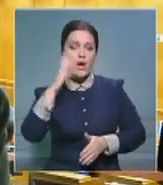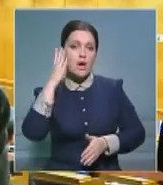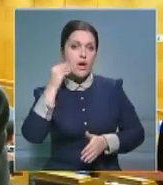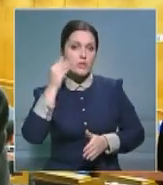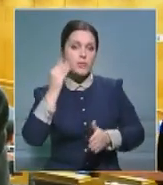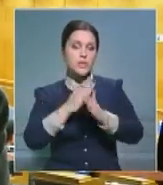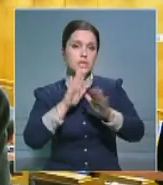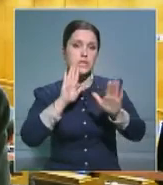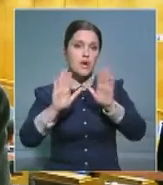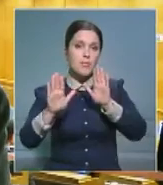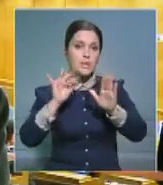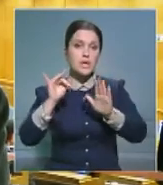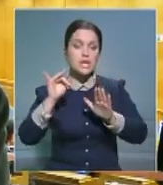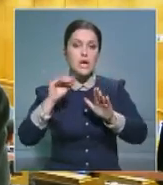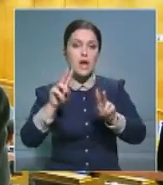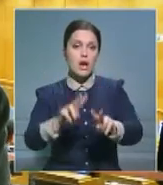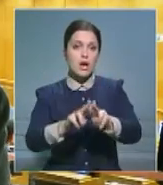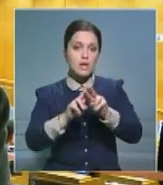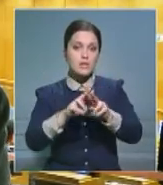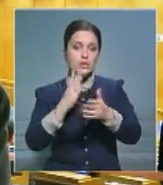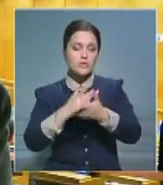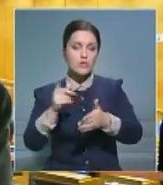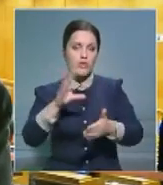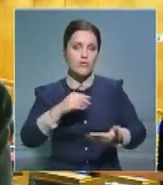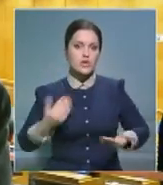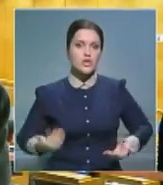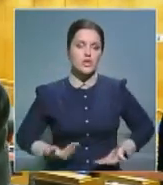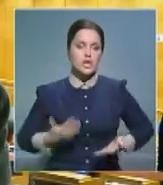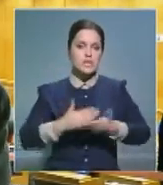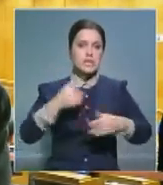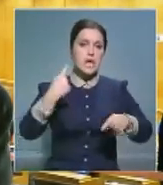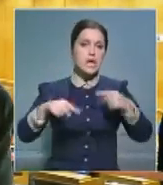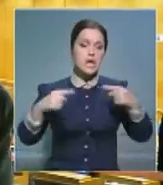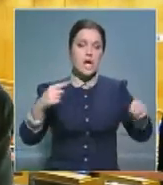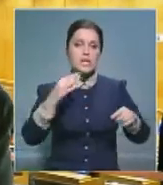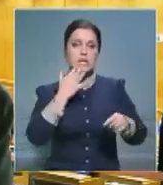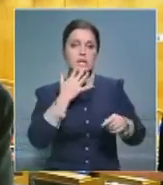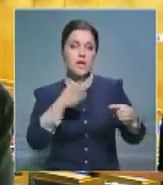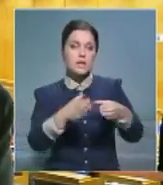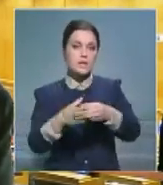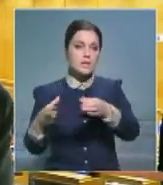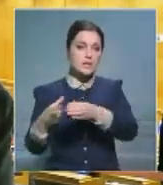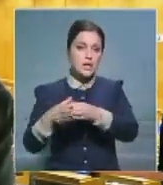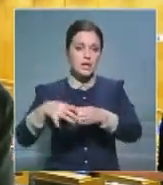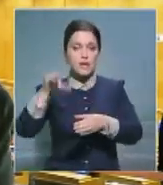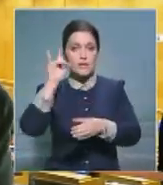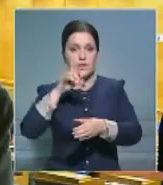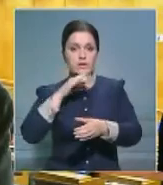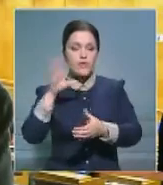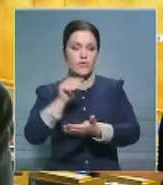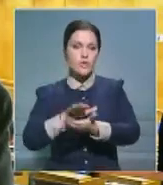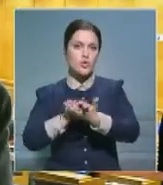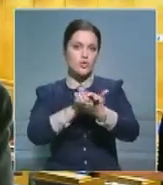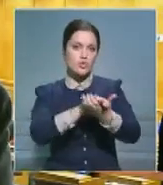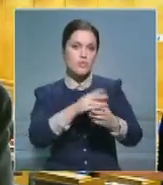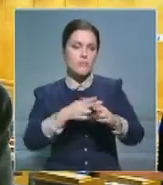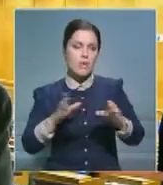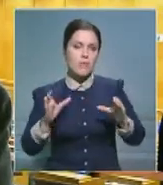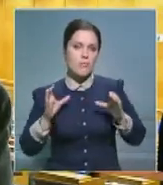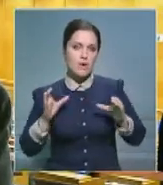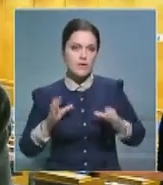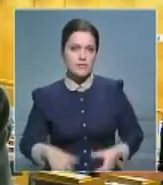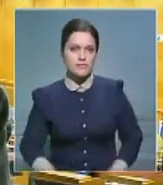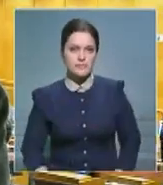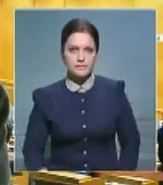И везде подчеркивается, что в стране живут представители разных национальностей. Подчеркивается, что в этом богатство Казахстана.